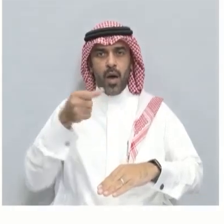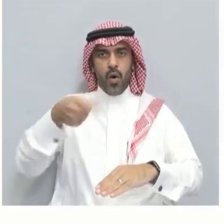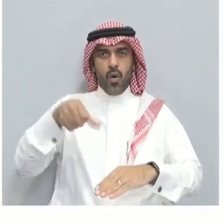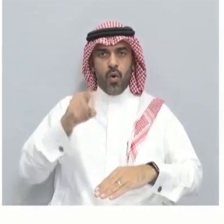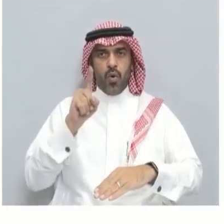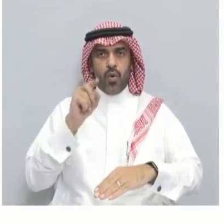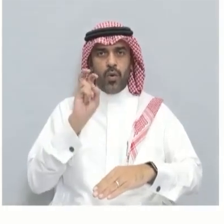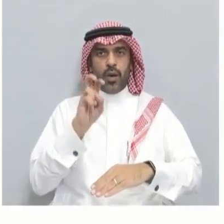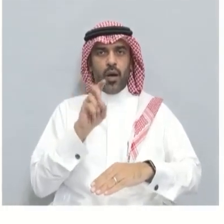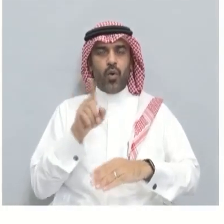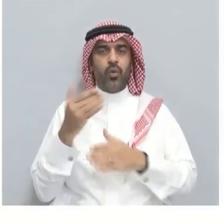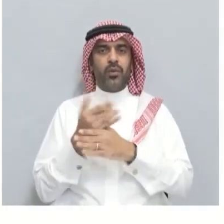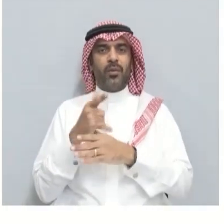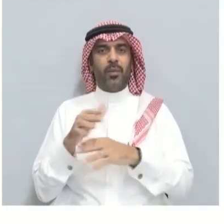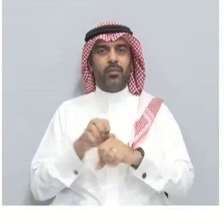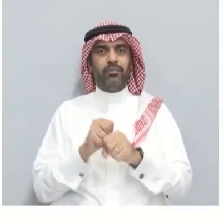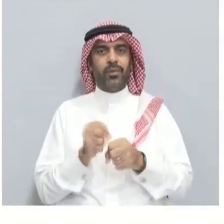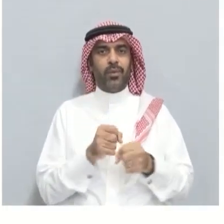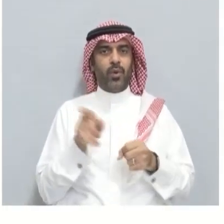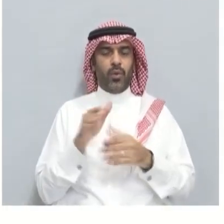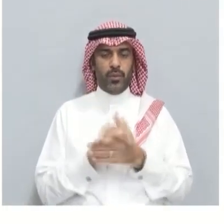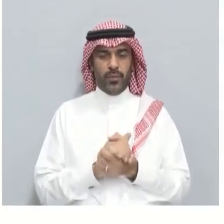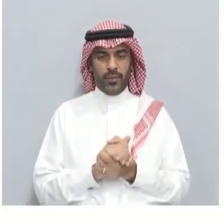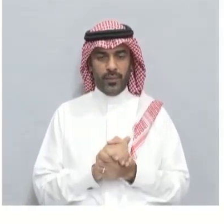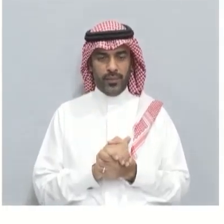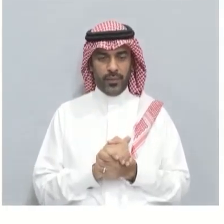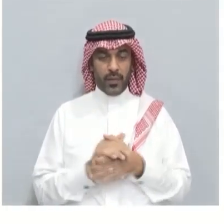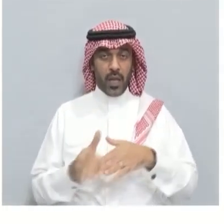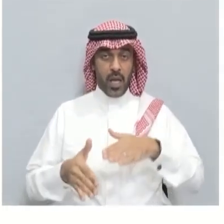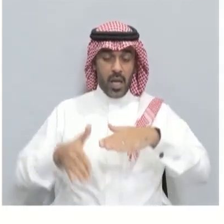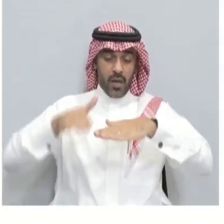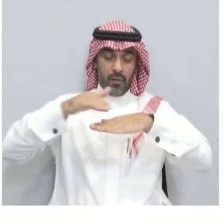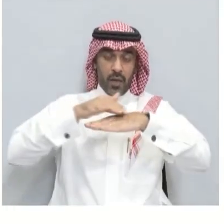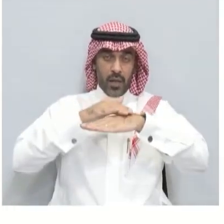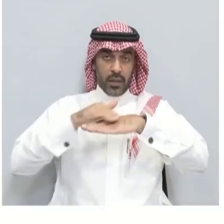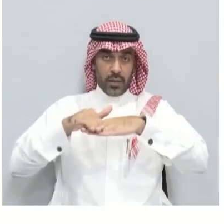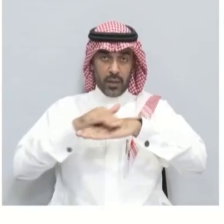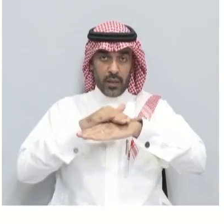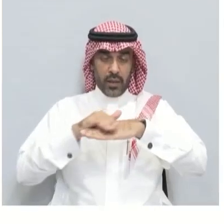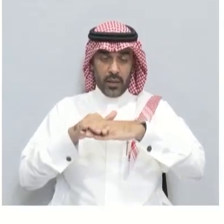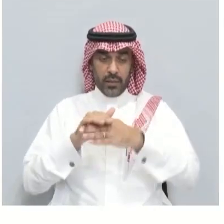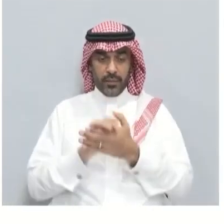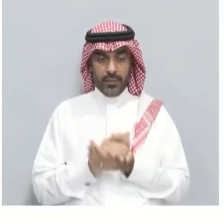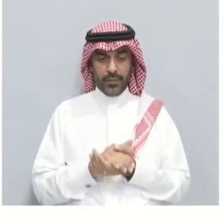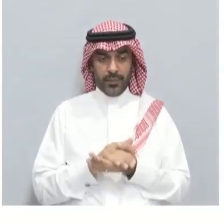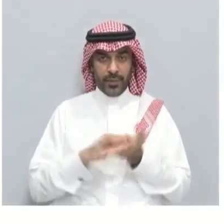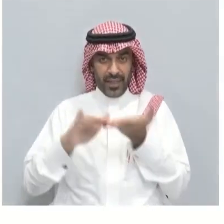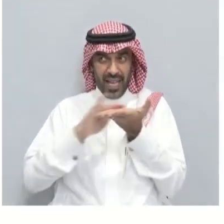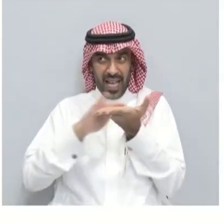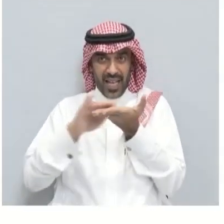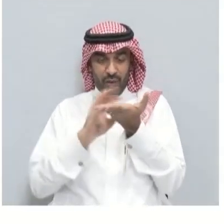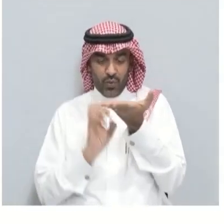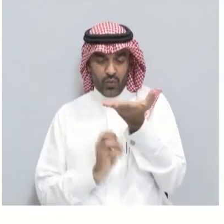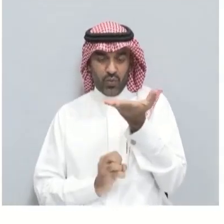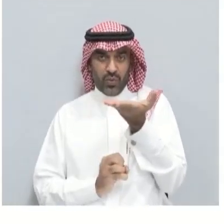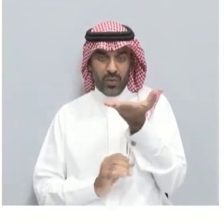حدوث ماذا الزلازل على سطح الارض ومقابل لبؤره الزلزال ماذا